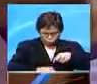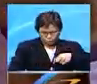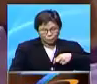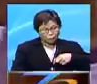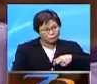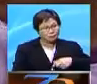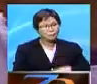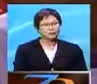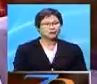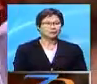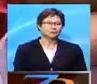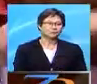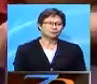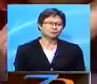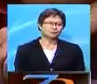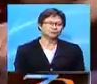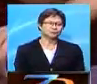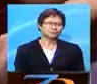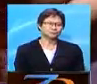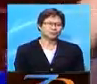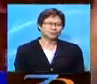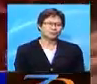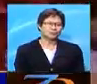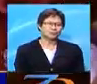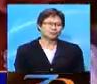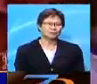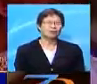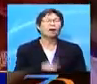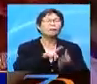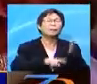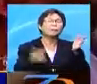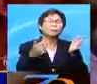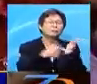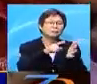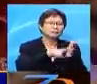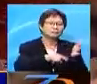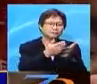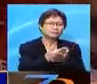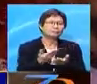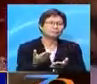lainaju dapat baj baru ada apa lagi